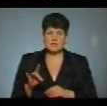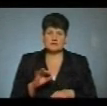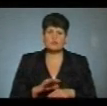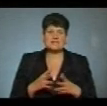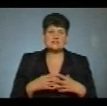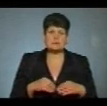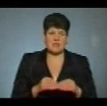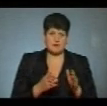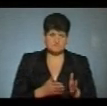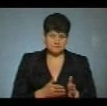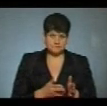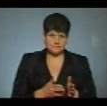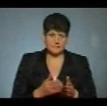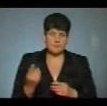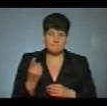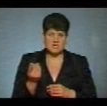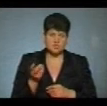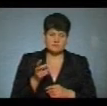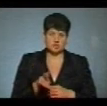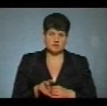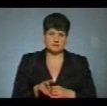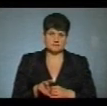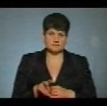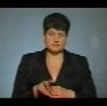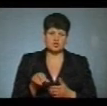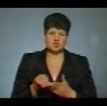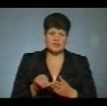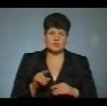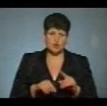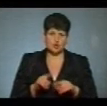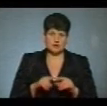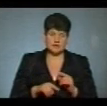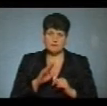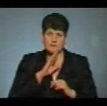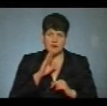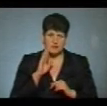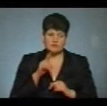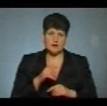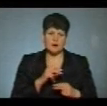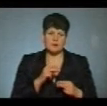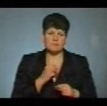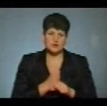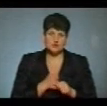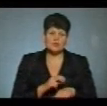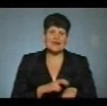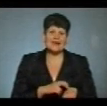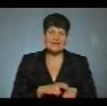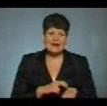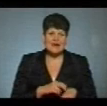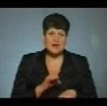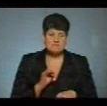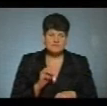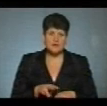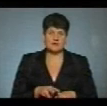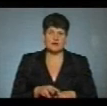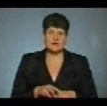сім'я. Перша звернулася, це член родини, мати, вона працює лікарем. І, як бачите, найбільш